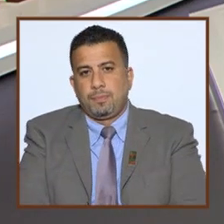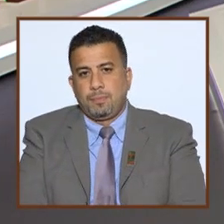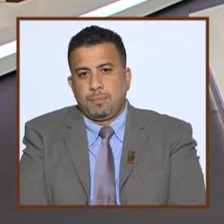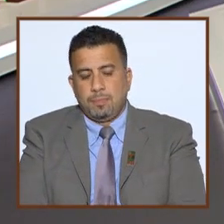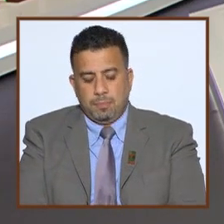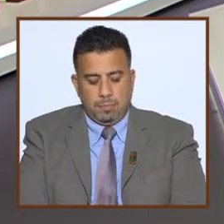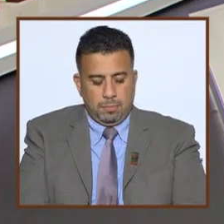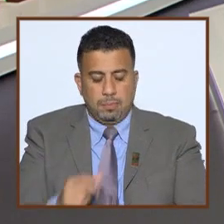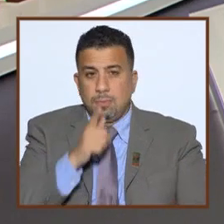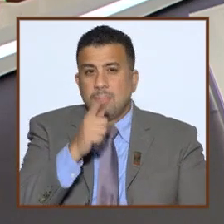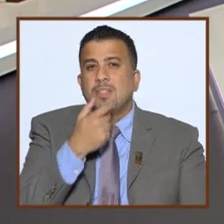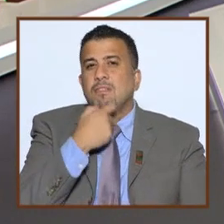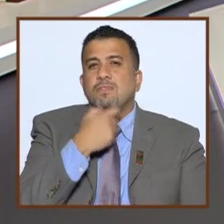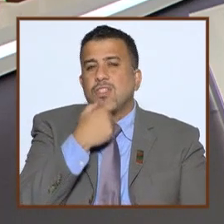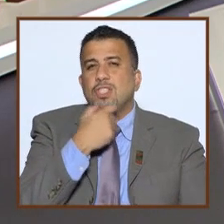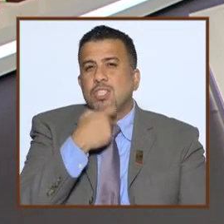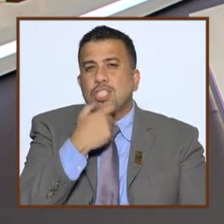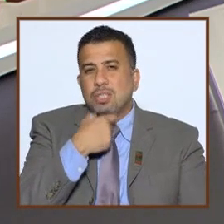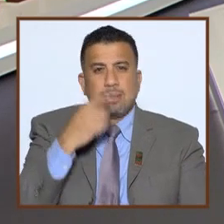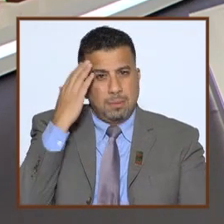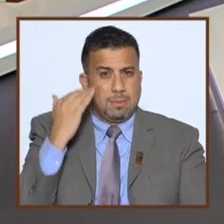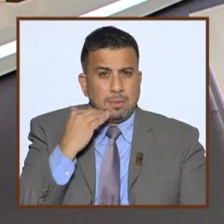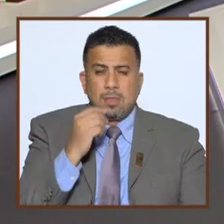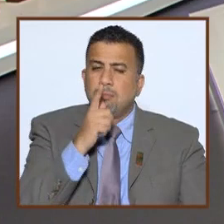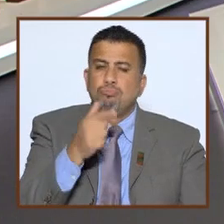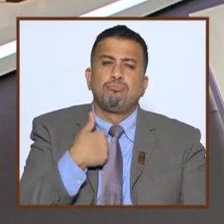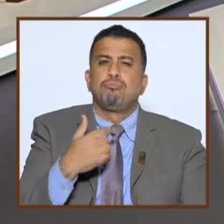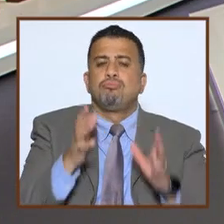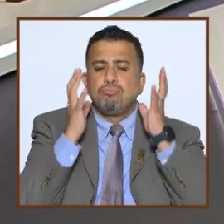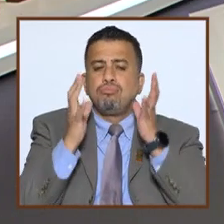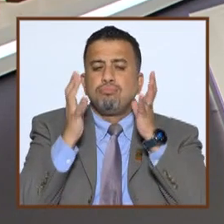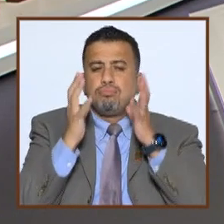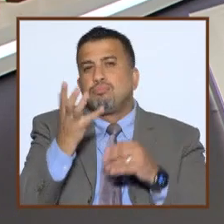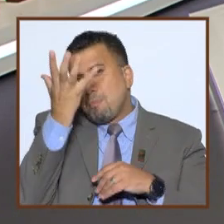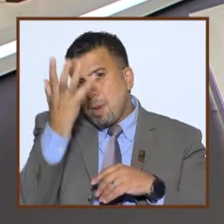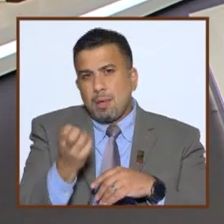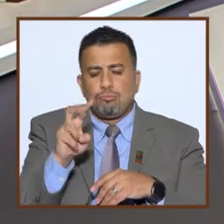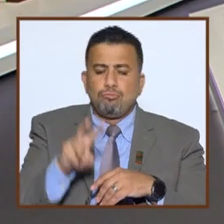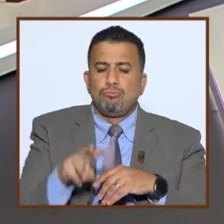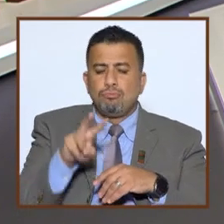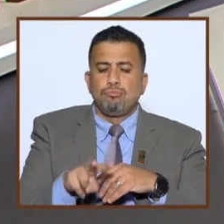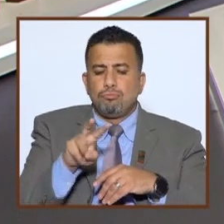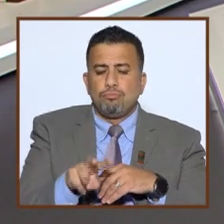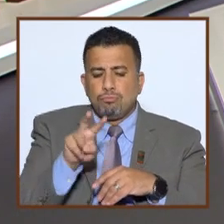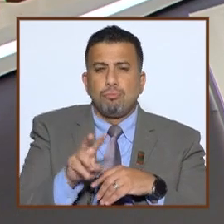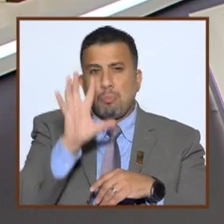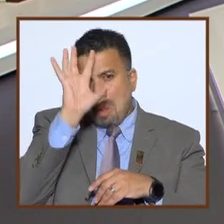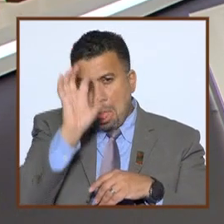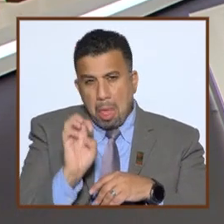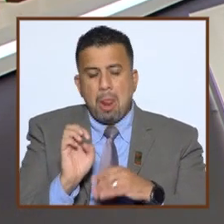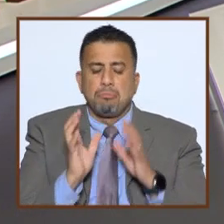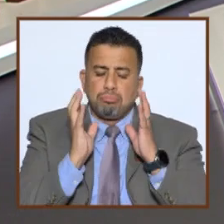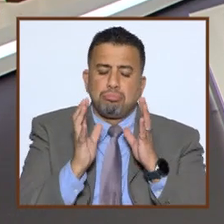من الفجيره بارك الله فيها تقول انا في قيام الليل يعني اقرا احيانا الوجهين في كل ركعه لما امر بايه السجده